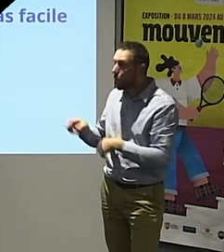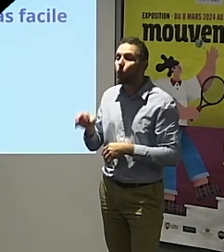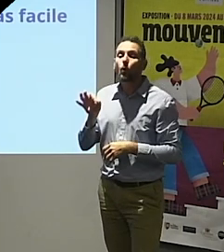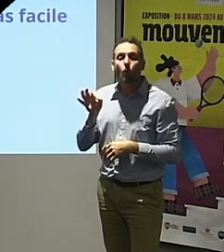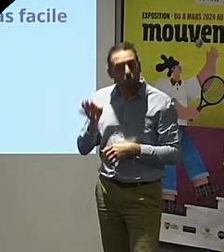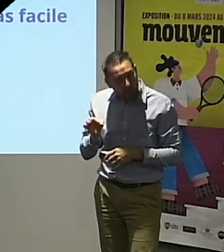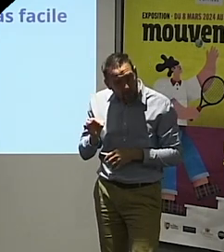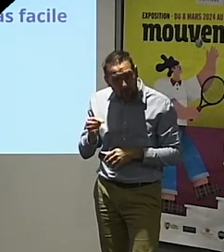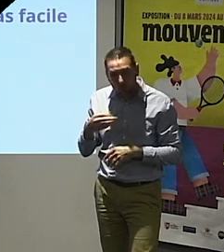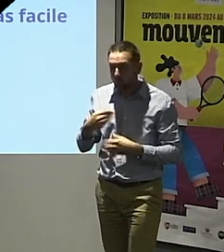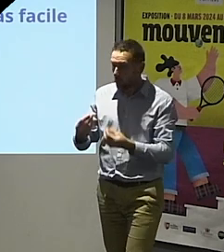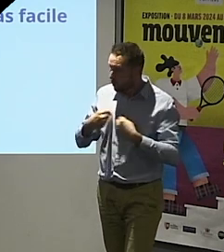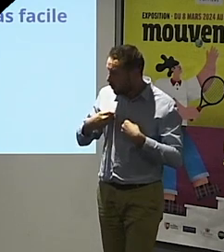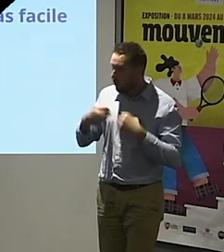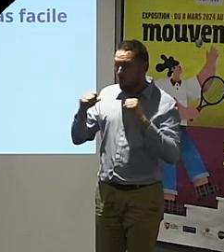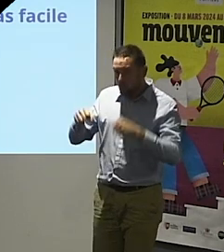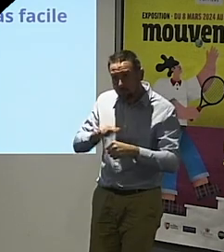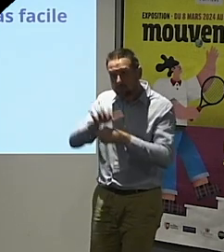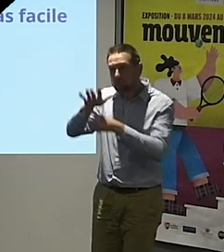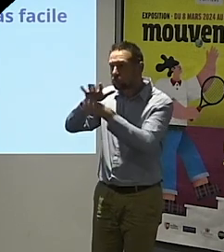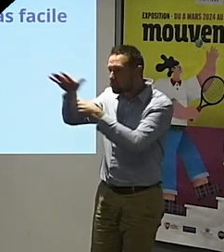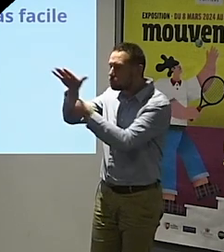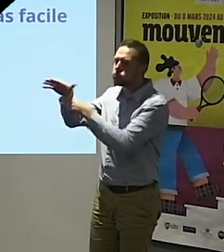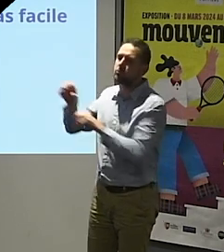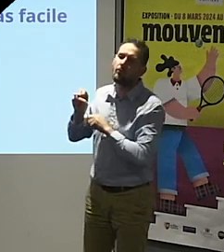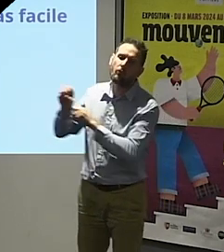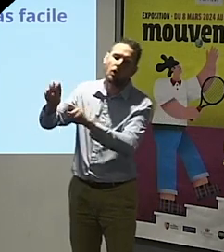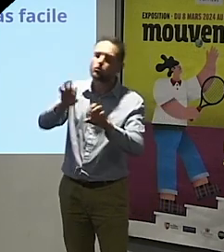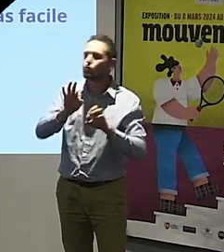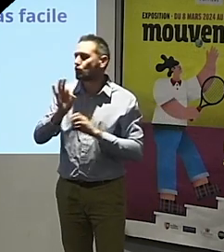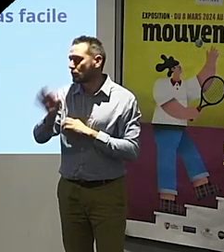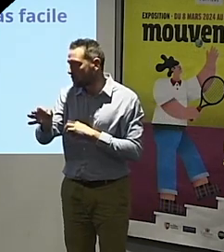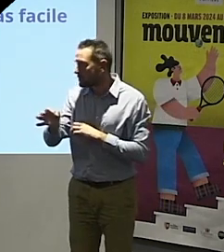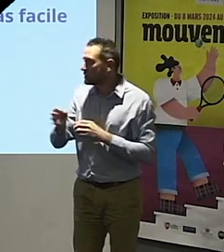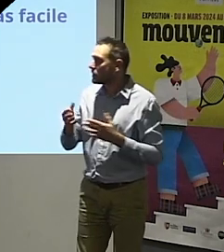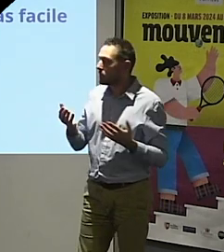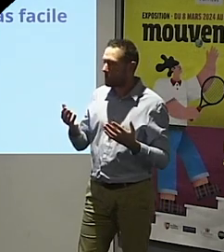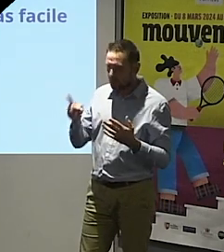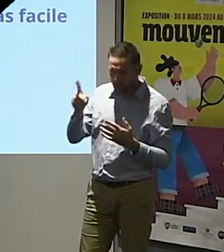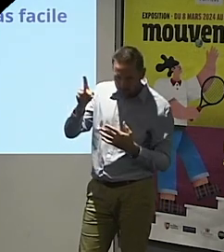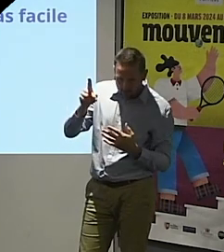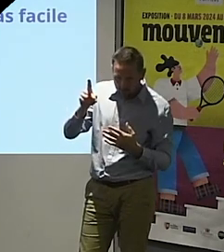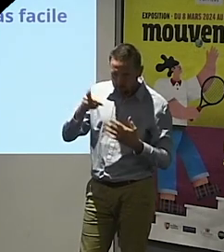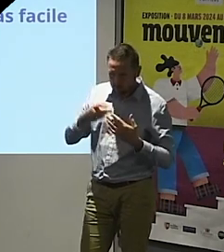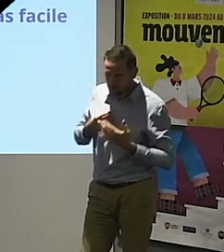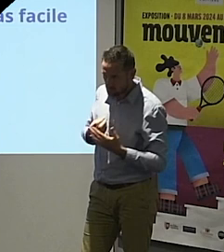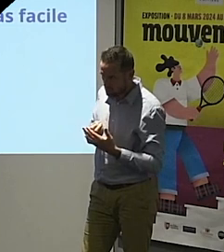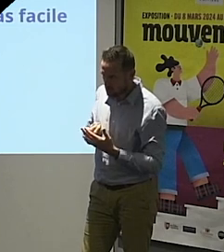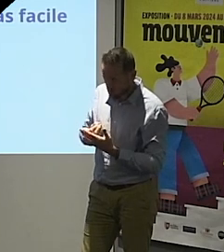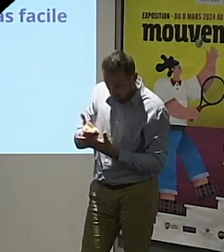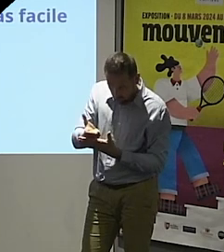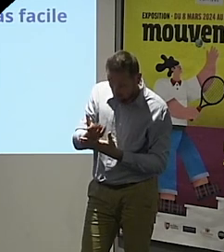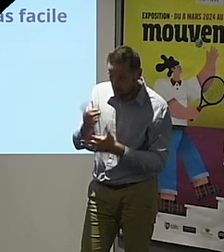De voyager, oui, ça me permet de voyager. Et je vais vous dire un truc, comme j'ai dit à la